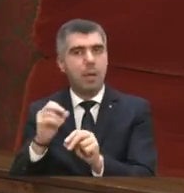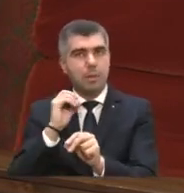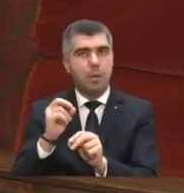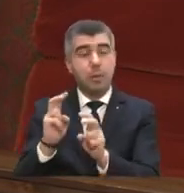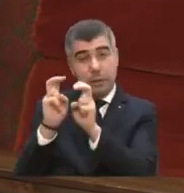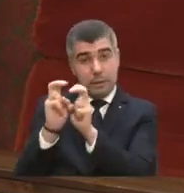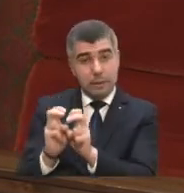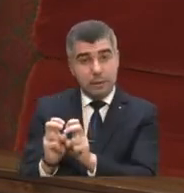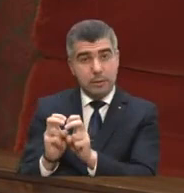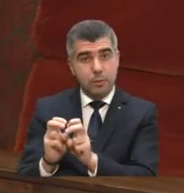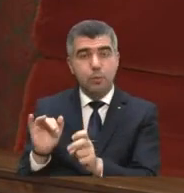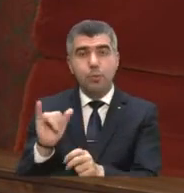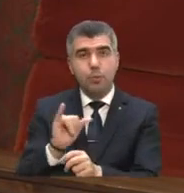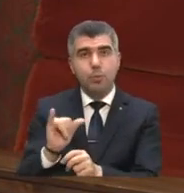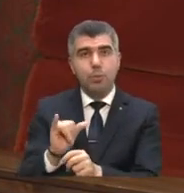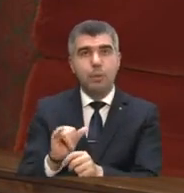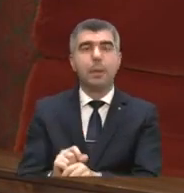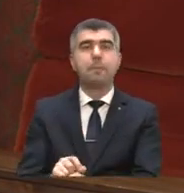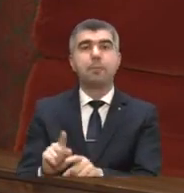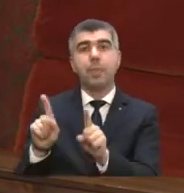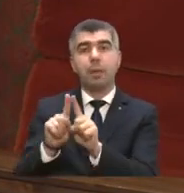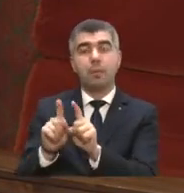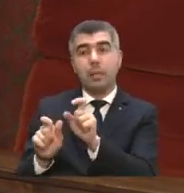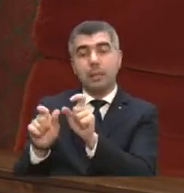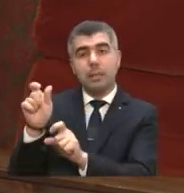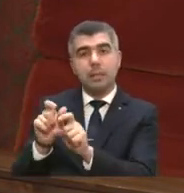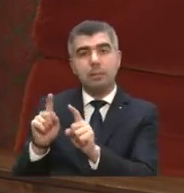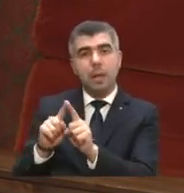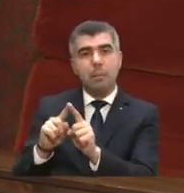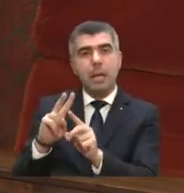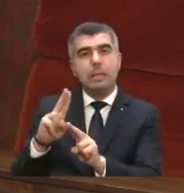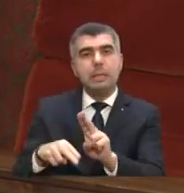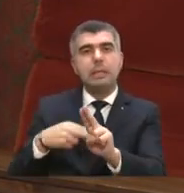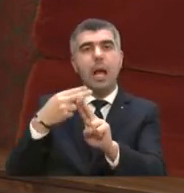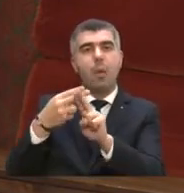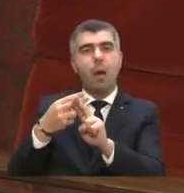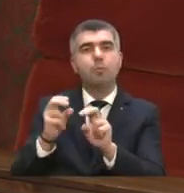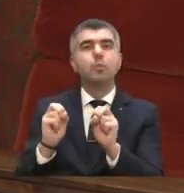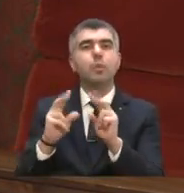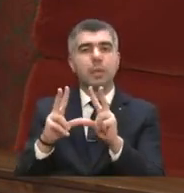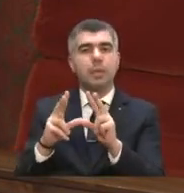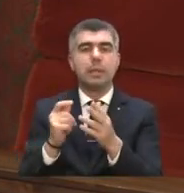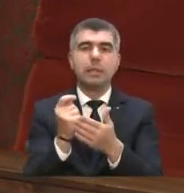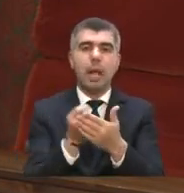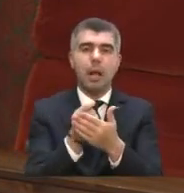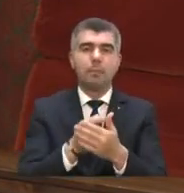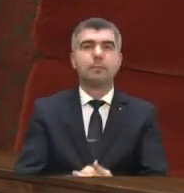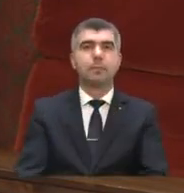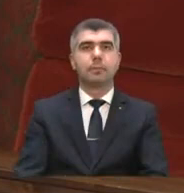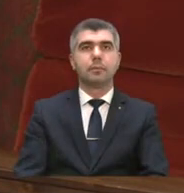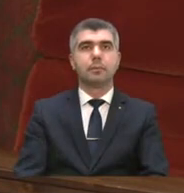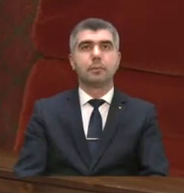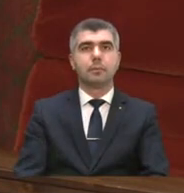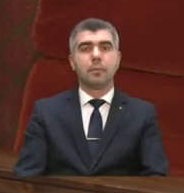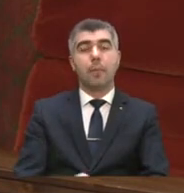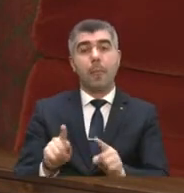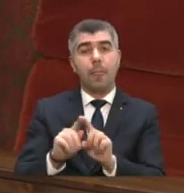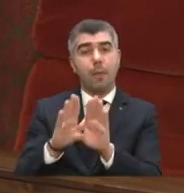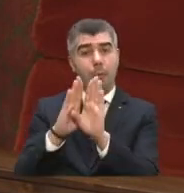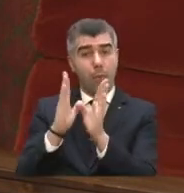جاء في النسبه ديال الجواب الايجابي للطلب. بالنسبه للقطاع